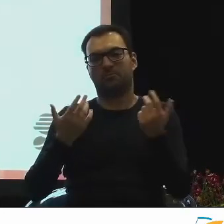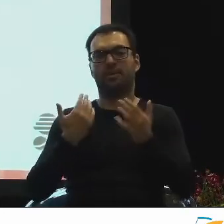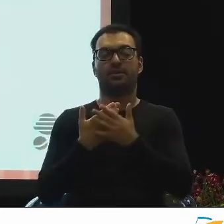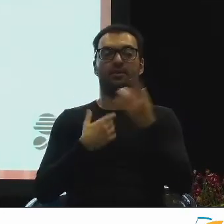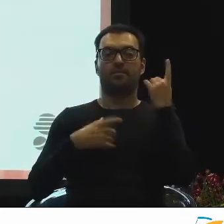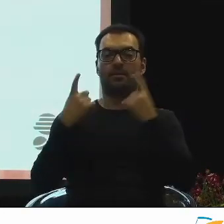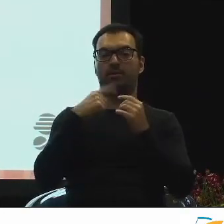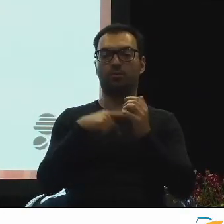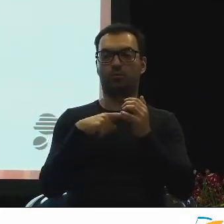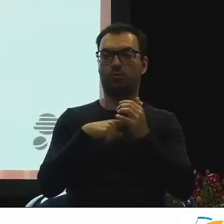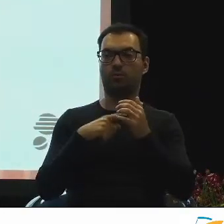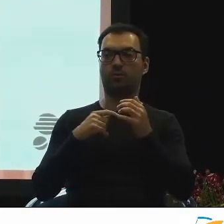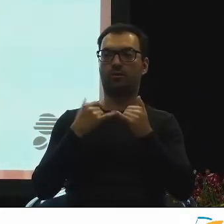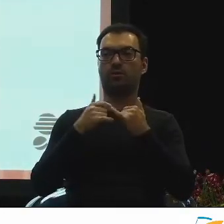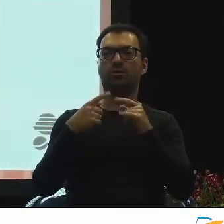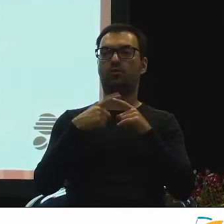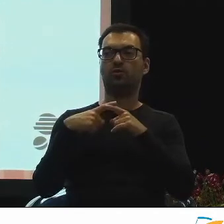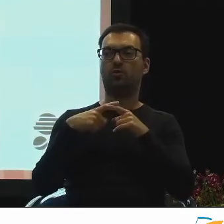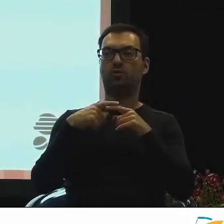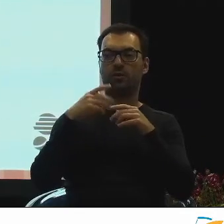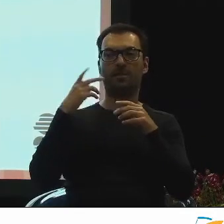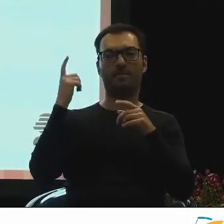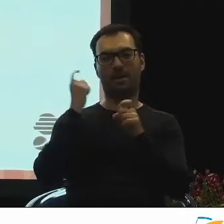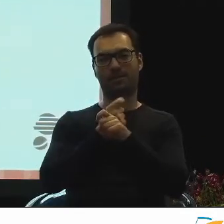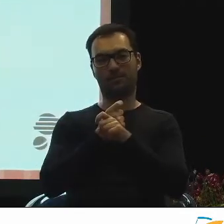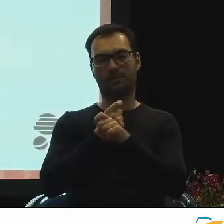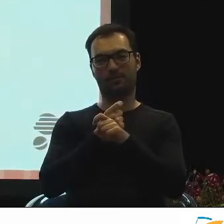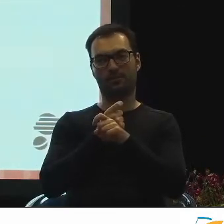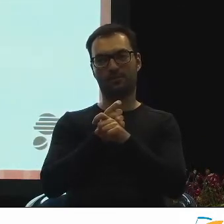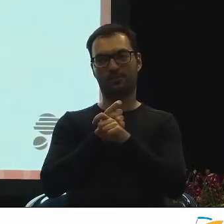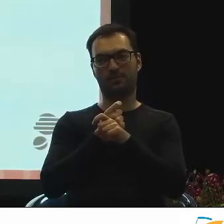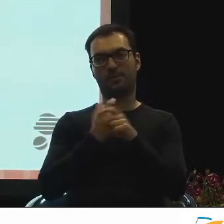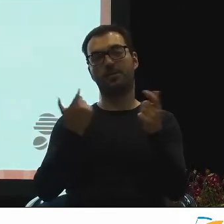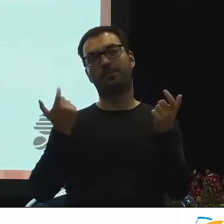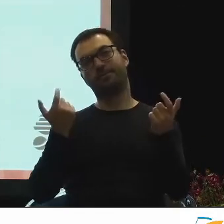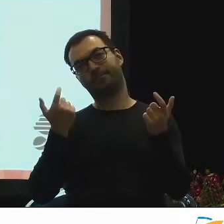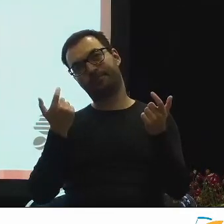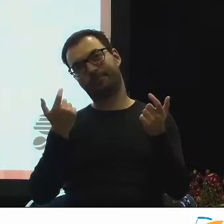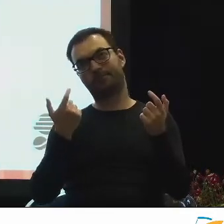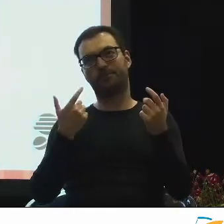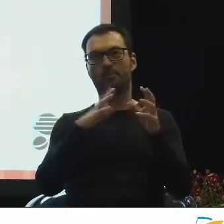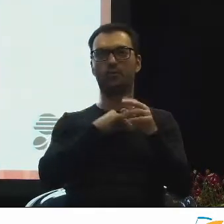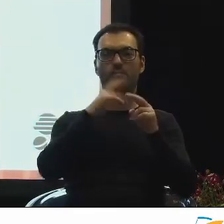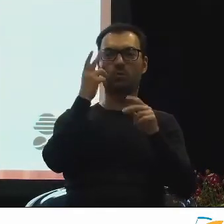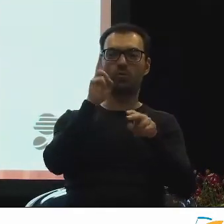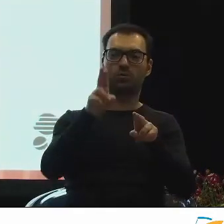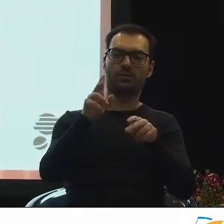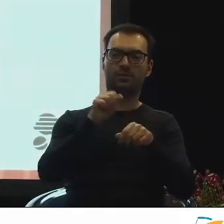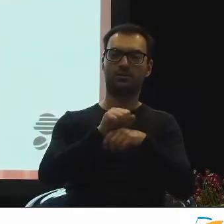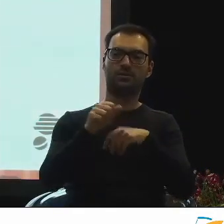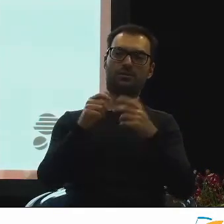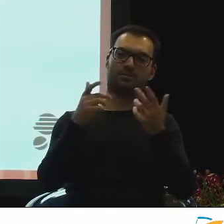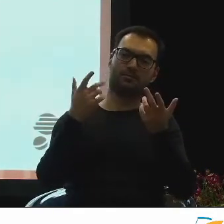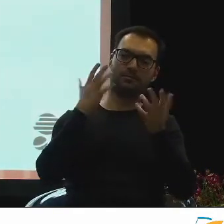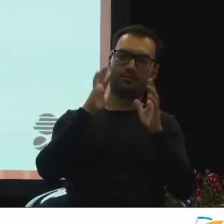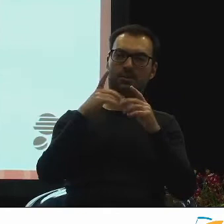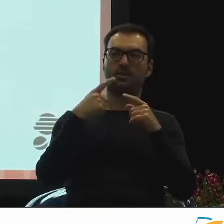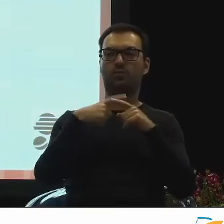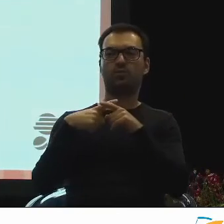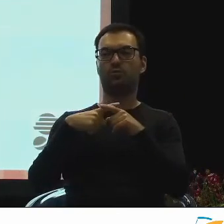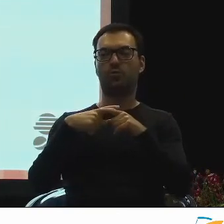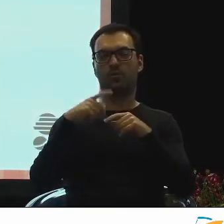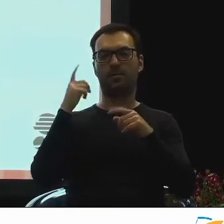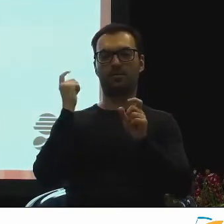Także myślę, że tutaj na poziomie spółek komunalnych mamy, czyli można by zakładać, że to pewnie są